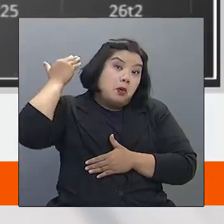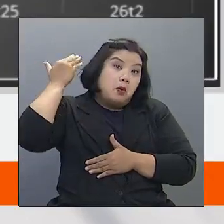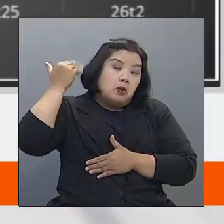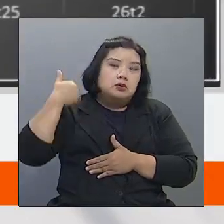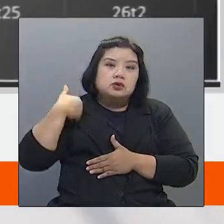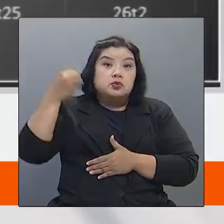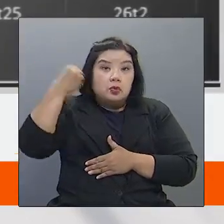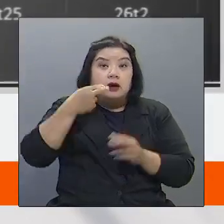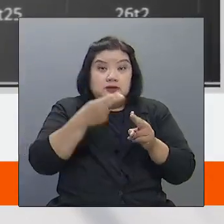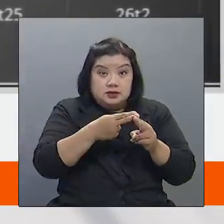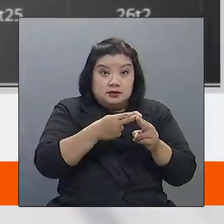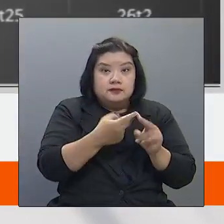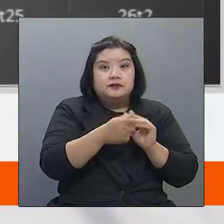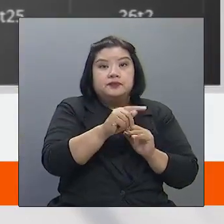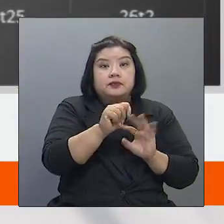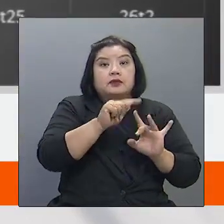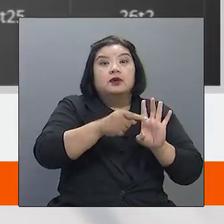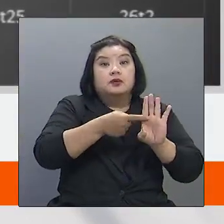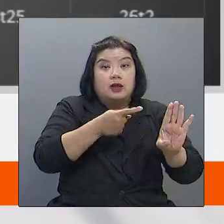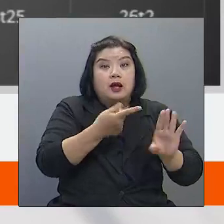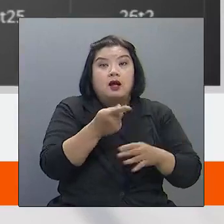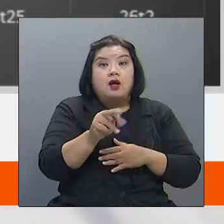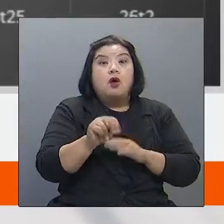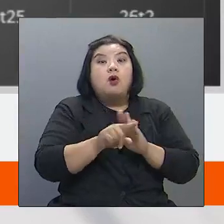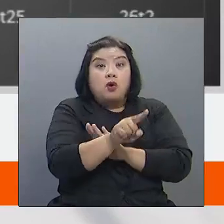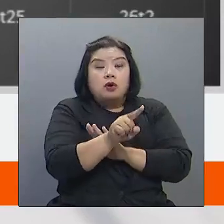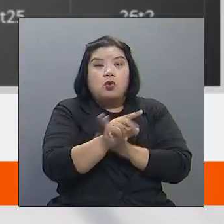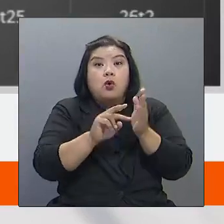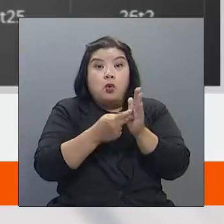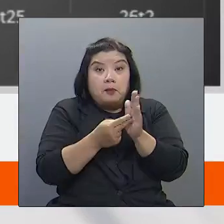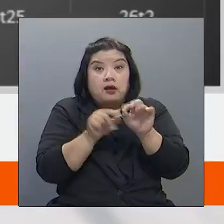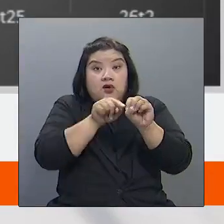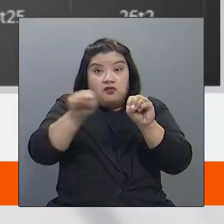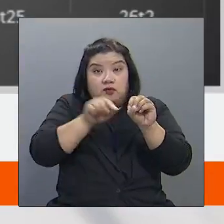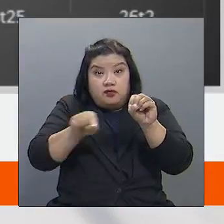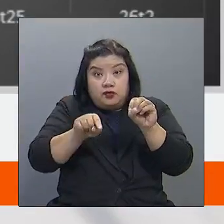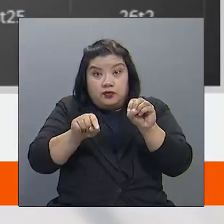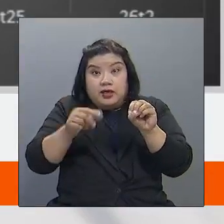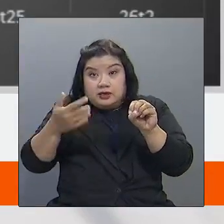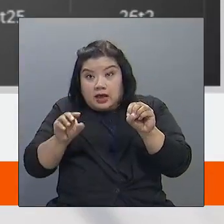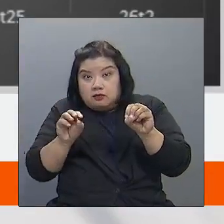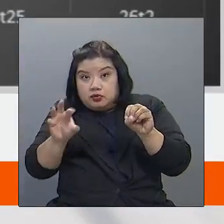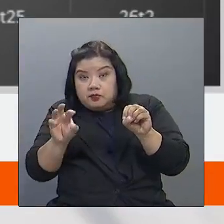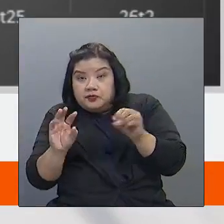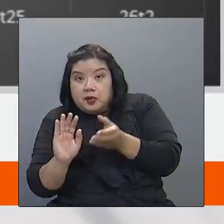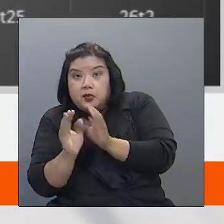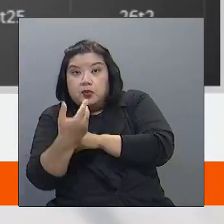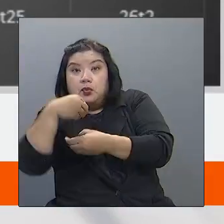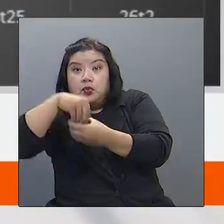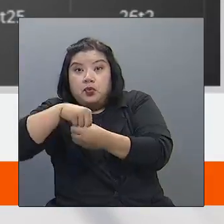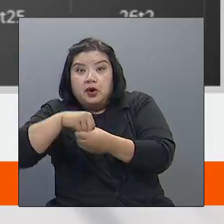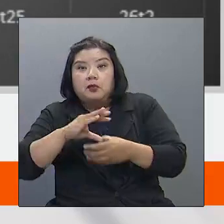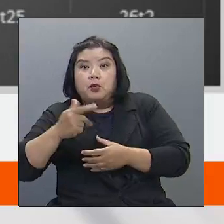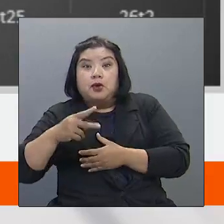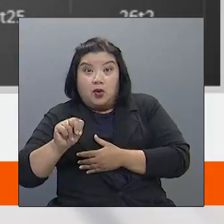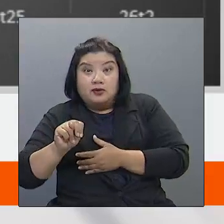าเดลต้าครอนเดลต้าครอนเนี่ยมันก็คือการรวมสายพันธุ์กันระหว่างตัวสายพันธุ์เดลต้ากับสายพันธุ์โอมิครอนเนี่ยแหละครับเราเลยเรียกว่